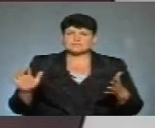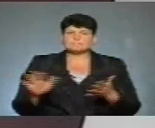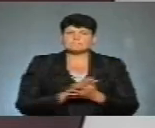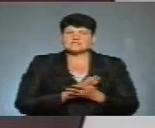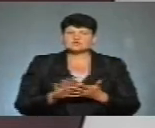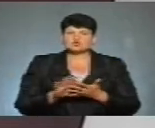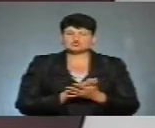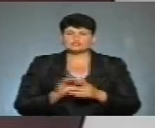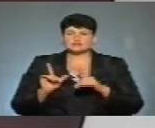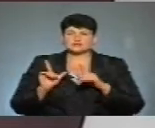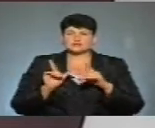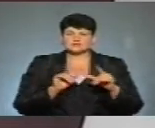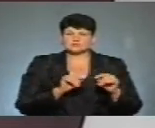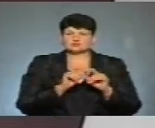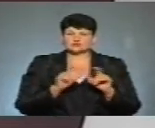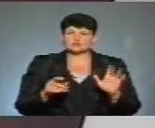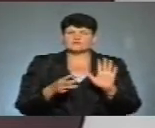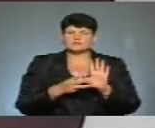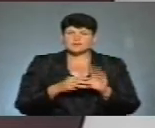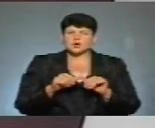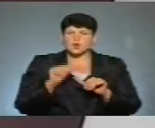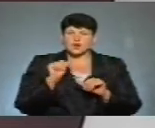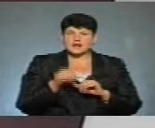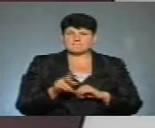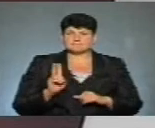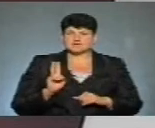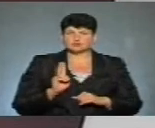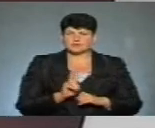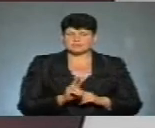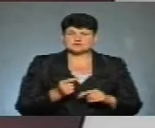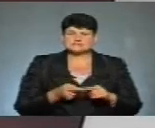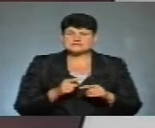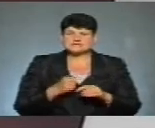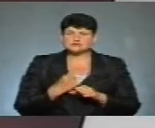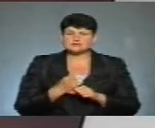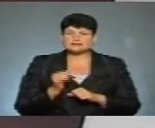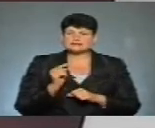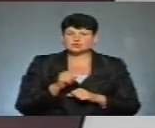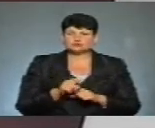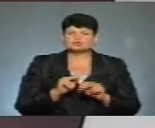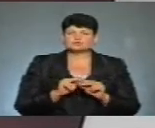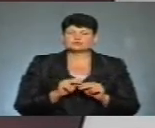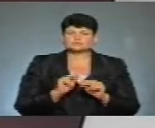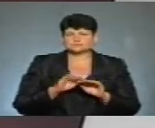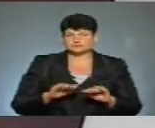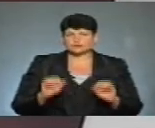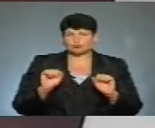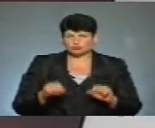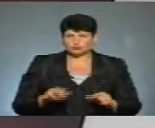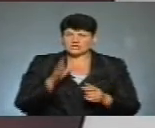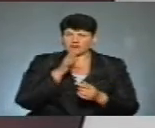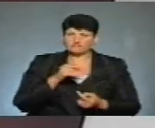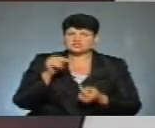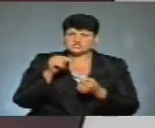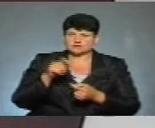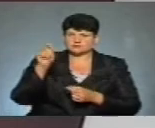безкоштовно їздитимуть до школи 8 окремими тролейбусами. Це зробили для того, щоб школярі могли вчасно добратися до навчального